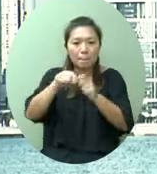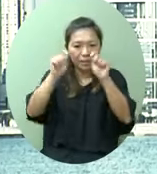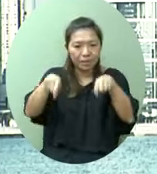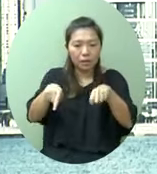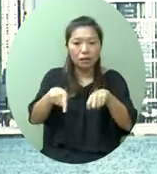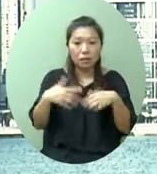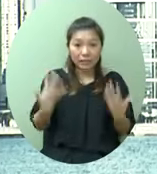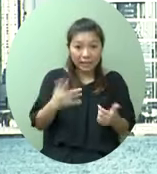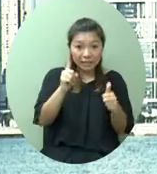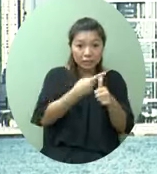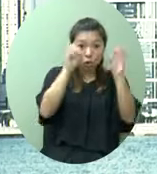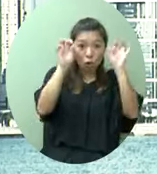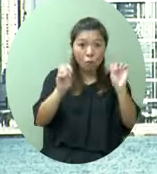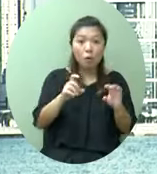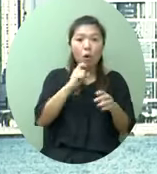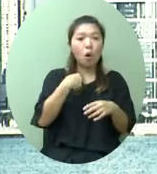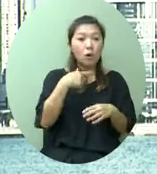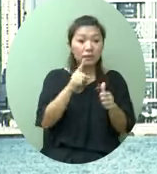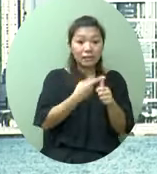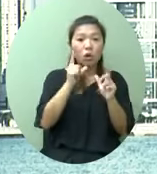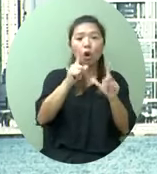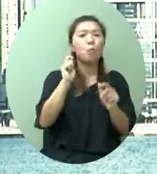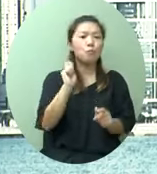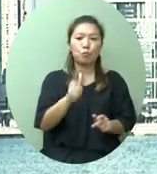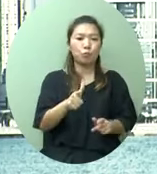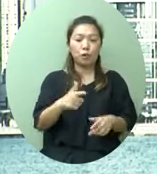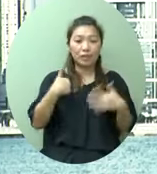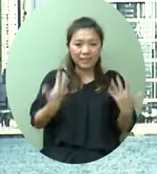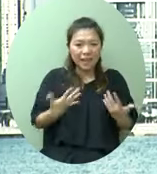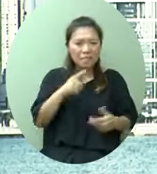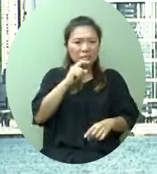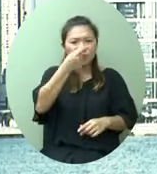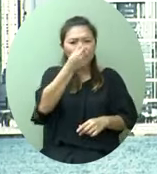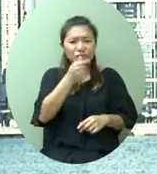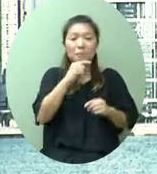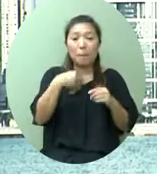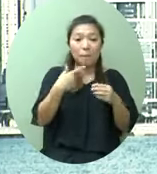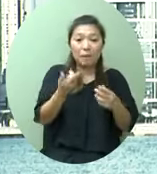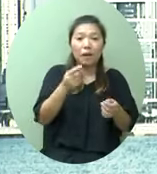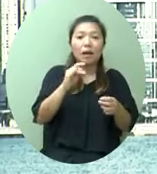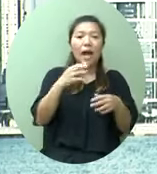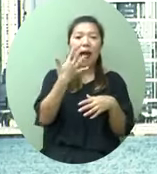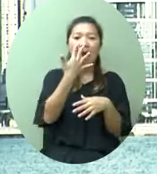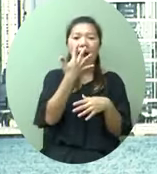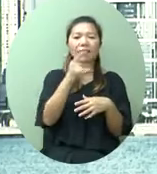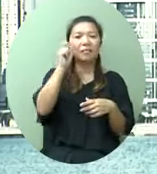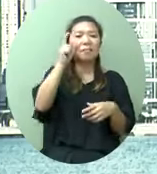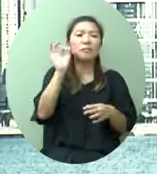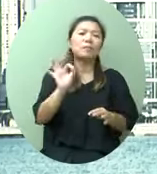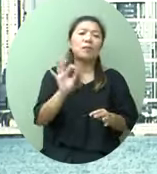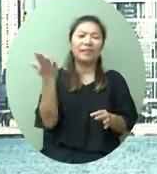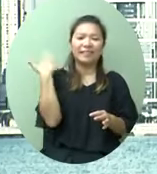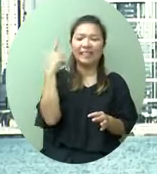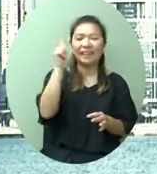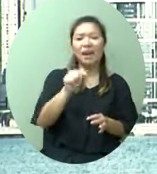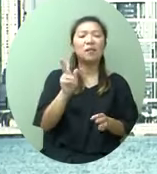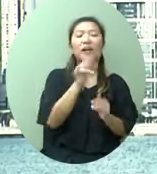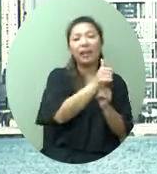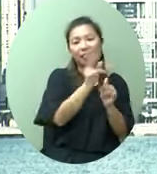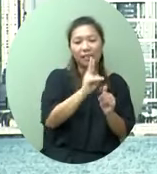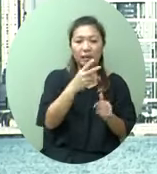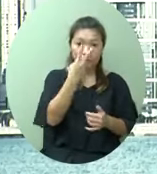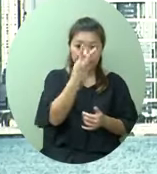嘅內容嚇，亦都冇乜俾大家嘅驚喜，因為一如既往都係咁嘅顏色嚇。呢個係2021年嘅施政